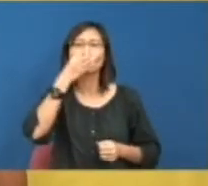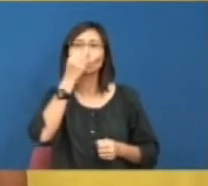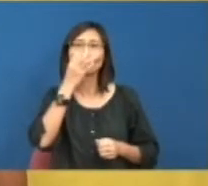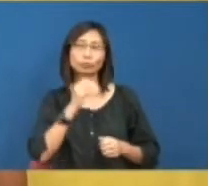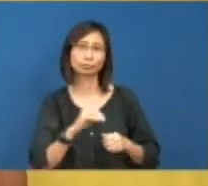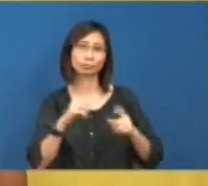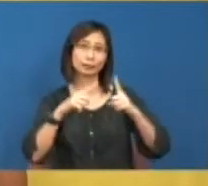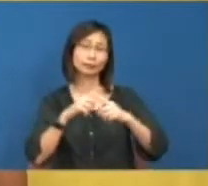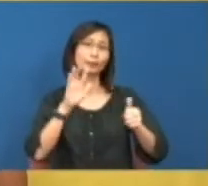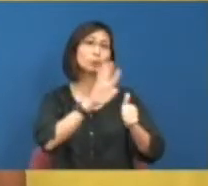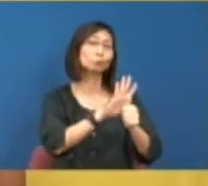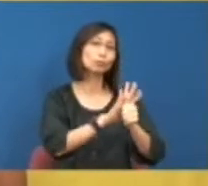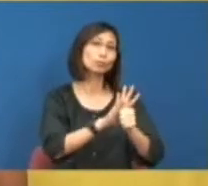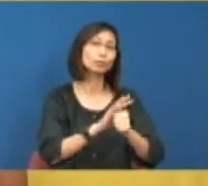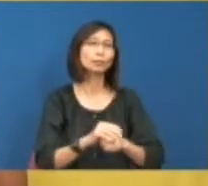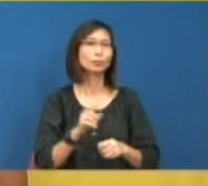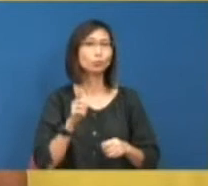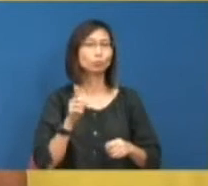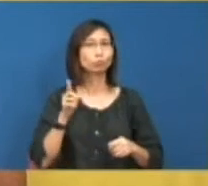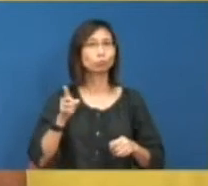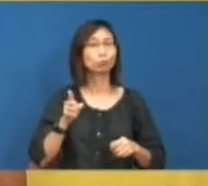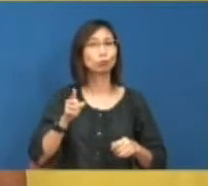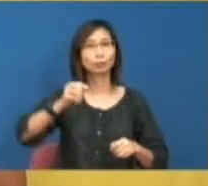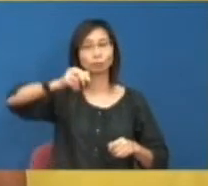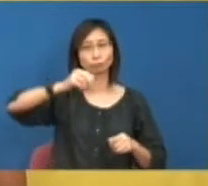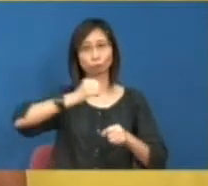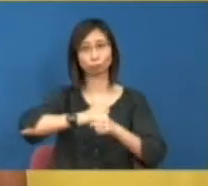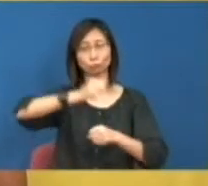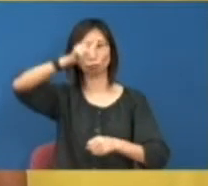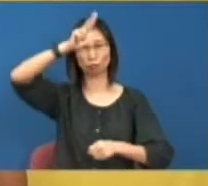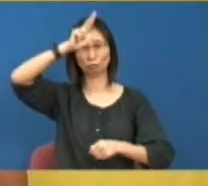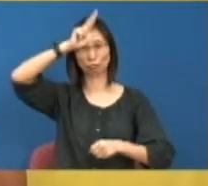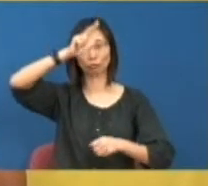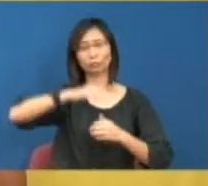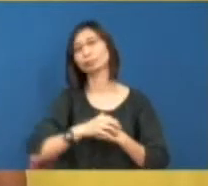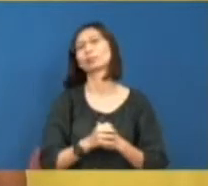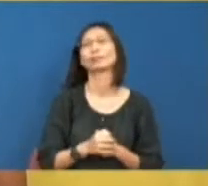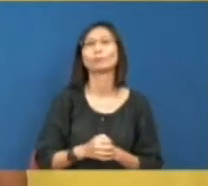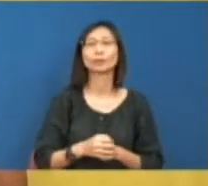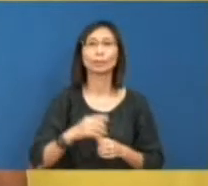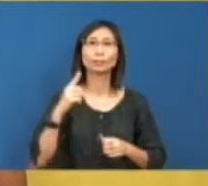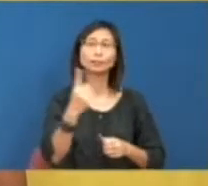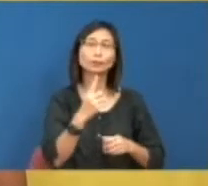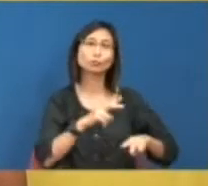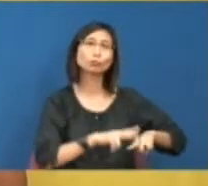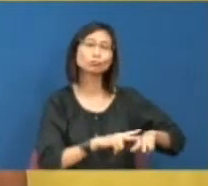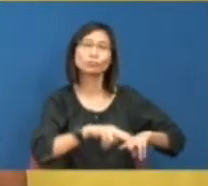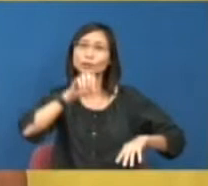得成佢呢個二皇帝嘅。咁所以自不然佢做嘅嘢就包含兩個因素，一個就係阿爺話佢做